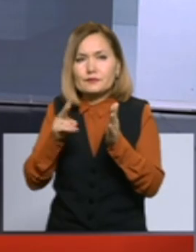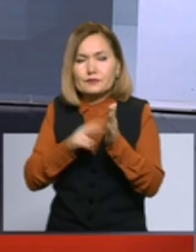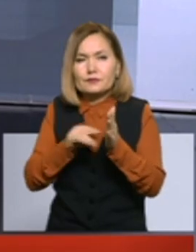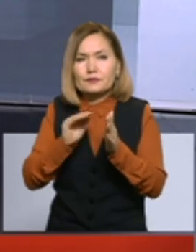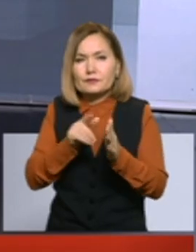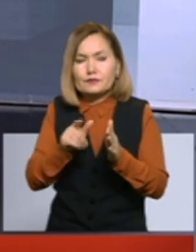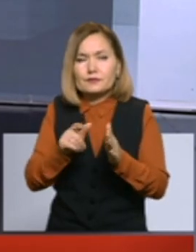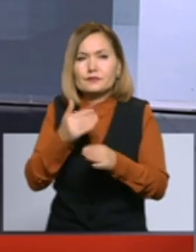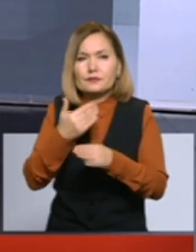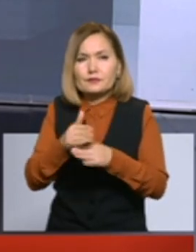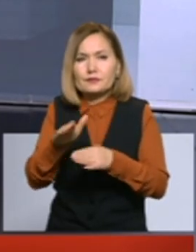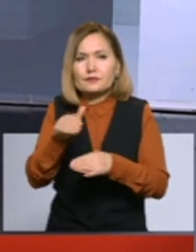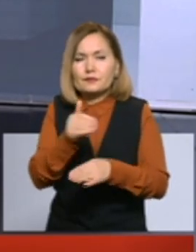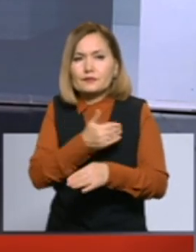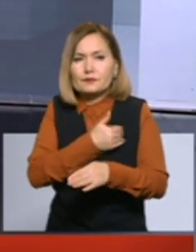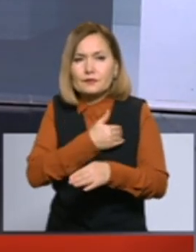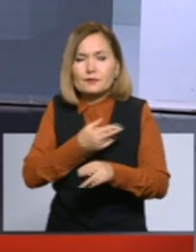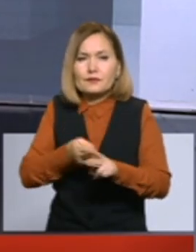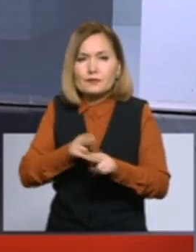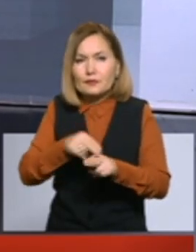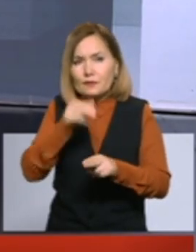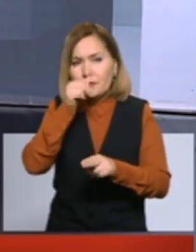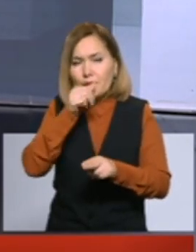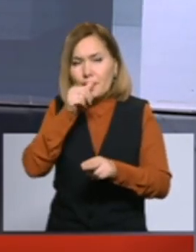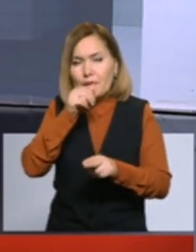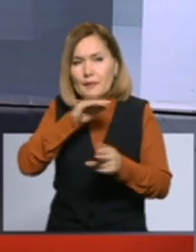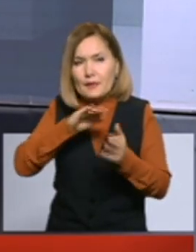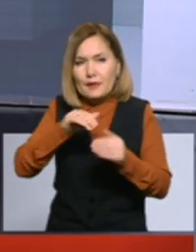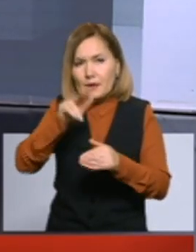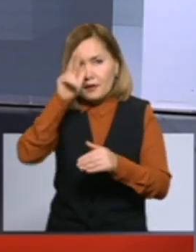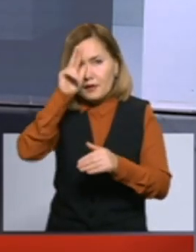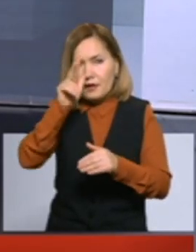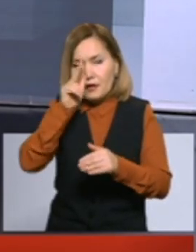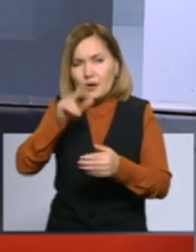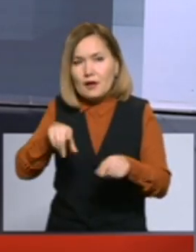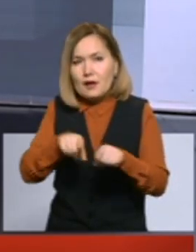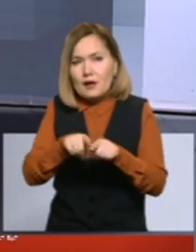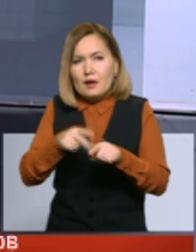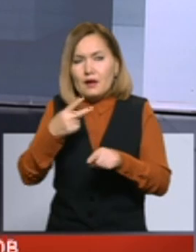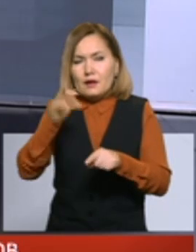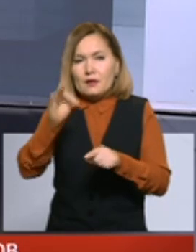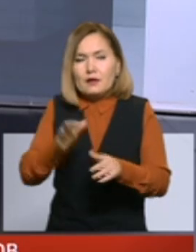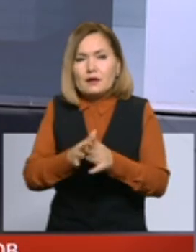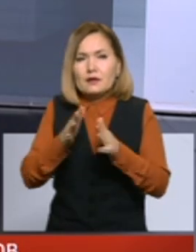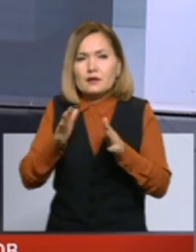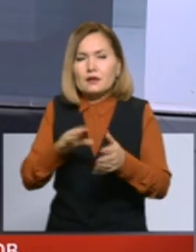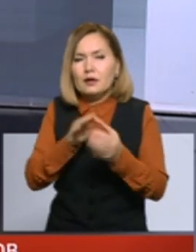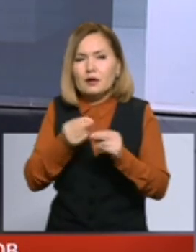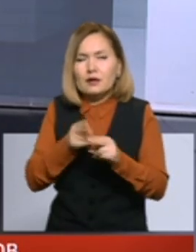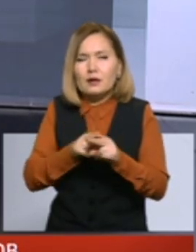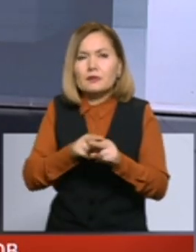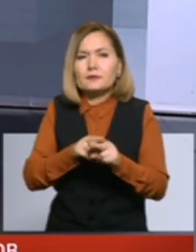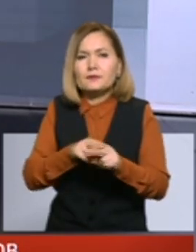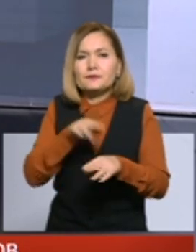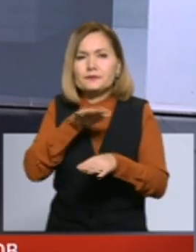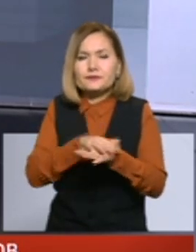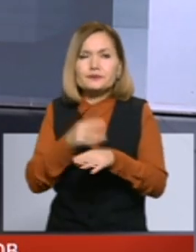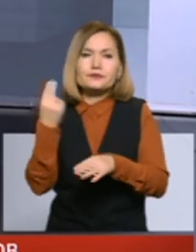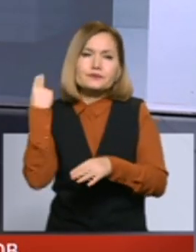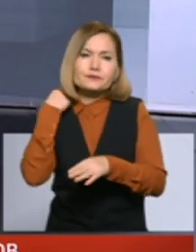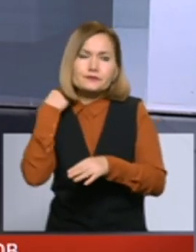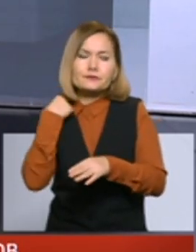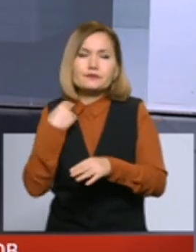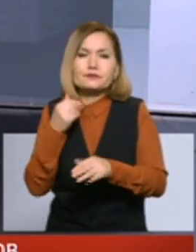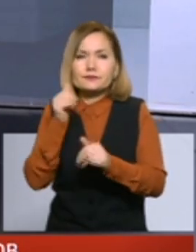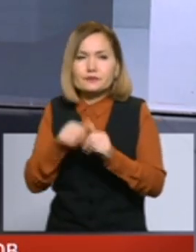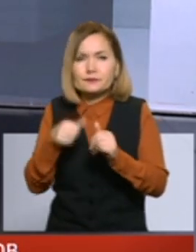қарыз алуға ниет білдірген. Бұл өткен тоқсанмен салыстырғанда 20%-ға көп. Өтінім саны көбейгенмен банк қарыз беруді